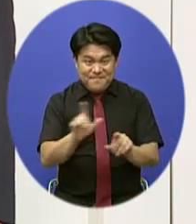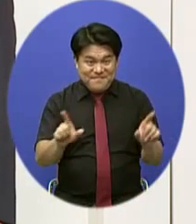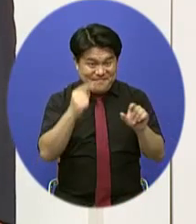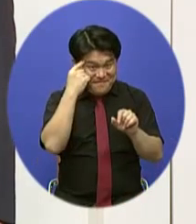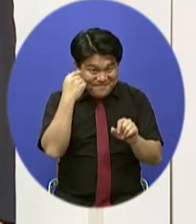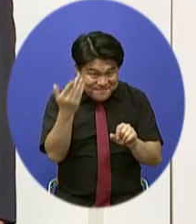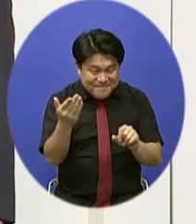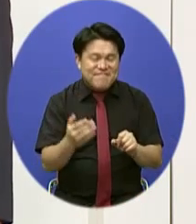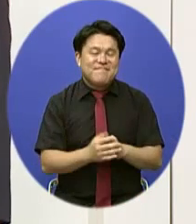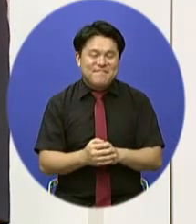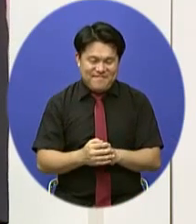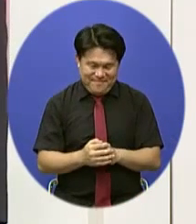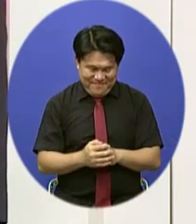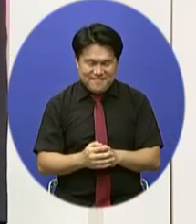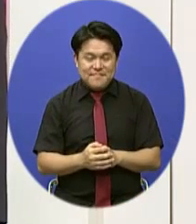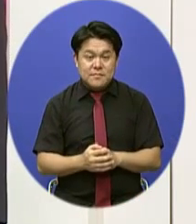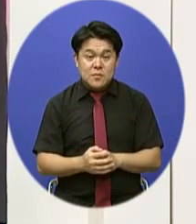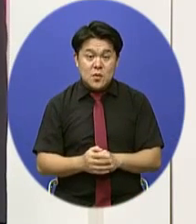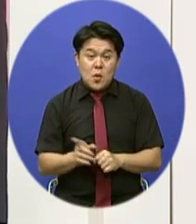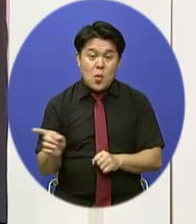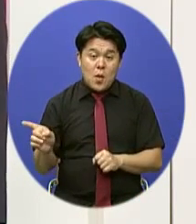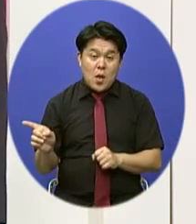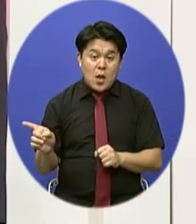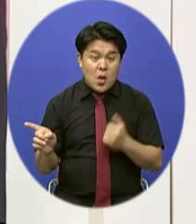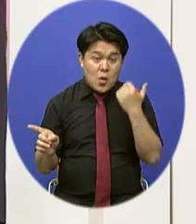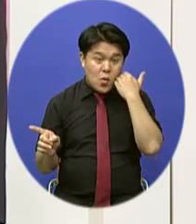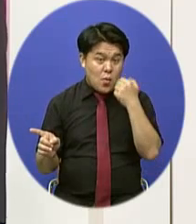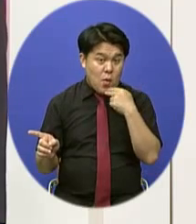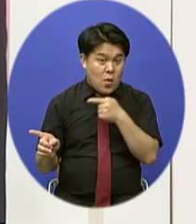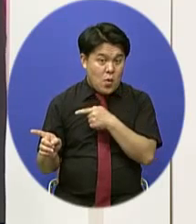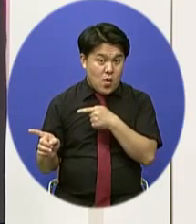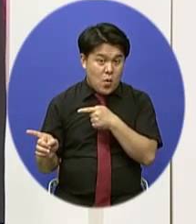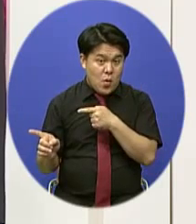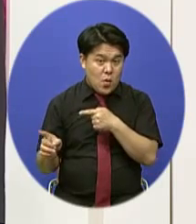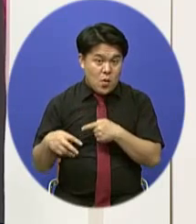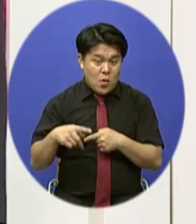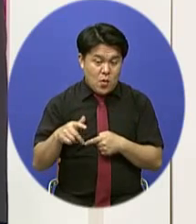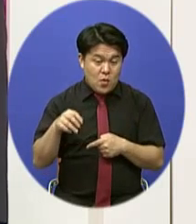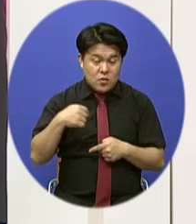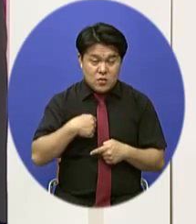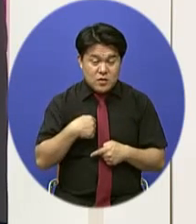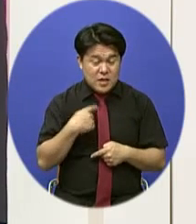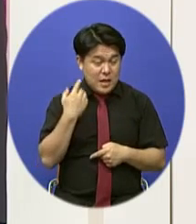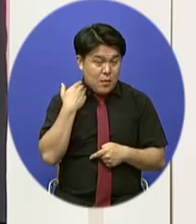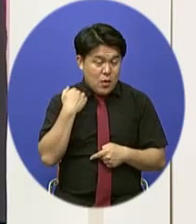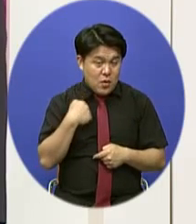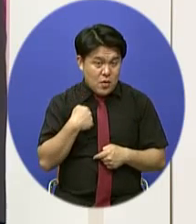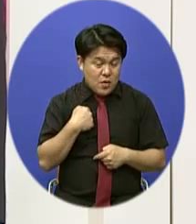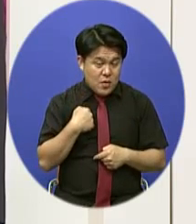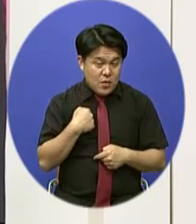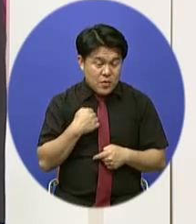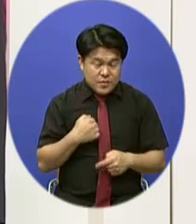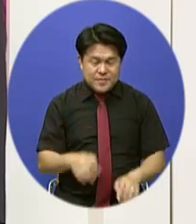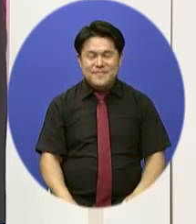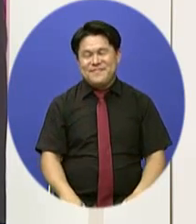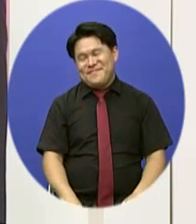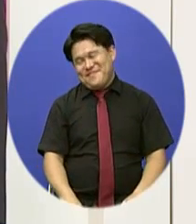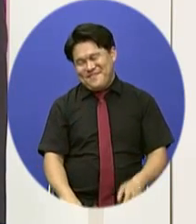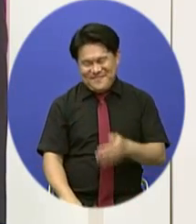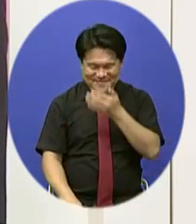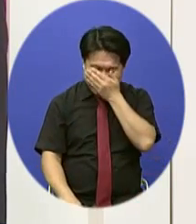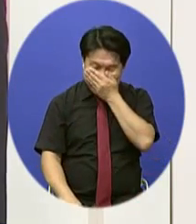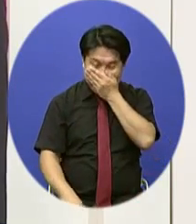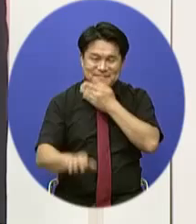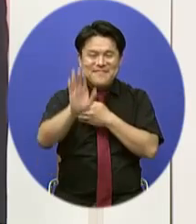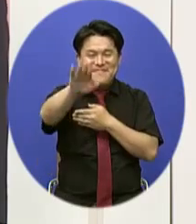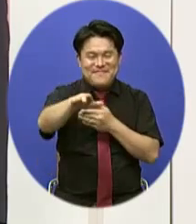잘 지내셨어요. 예. 옆에는 네. 없어요? 예? 옆에 서정훈은 없지요? 아. 감